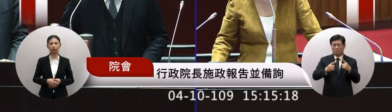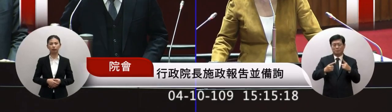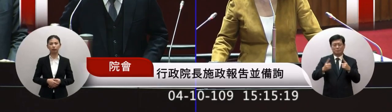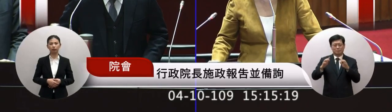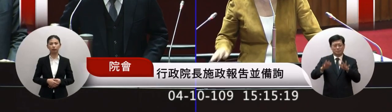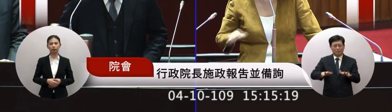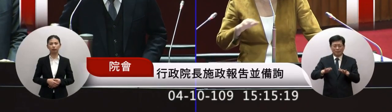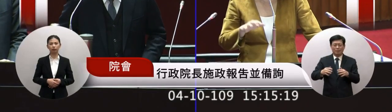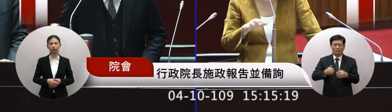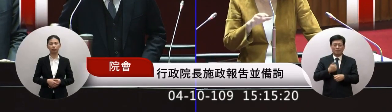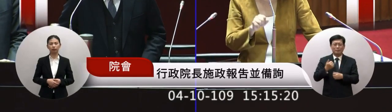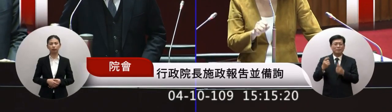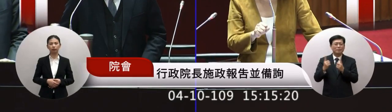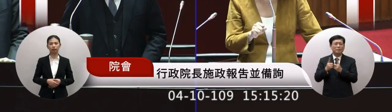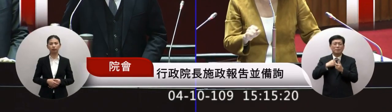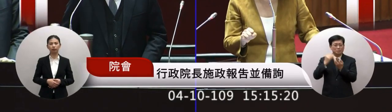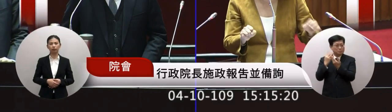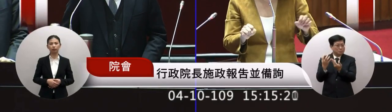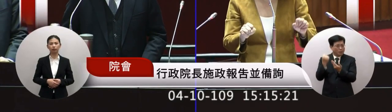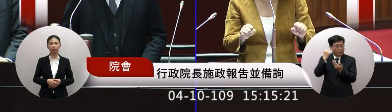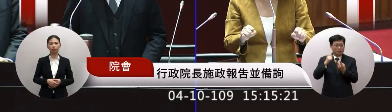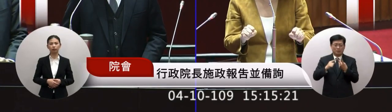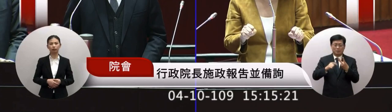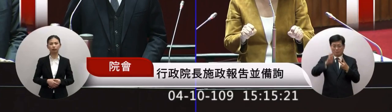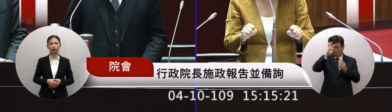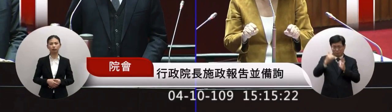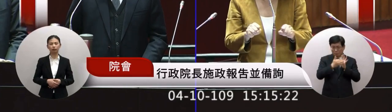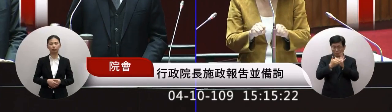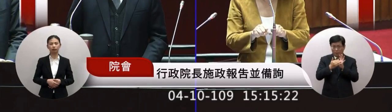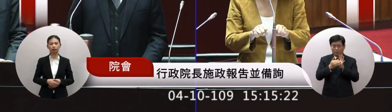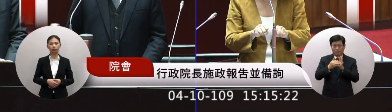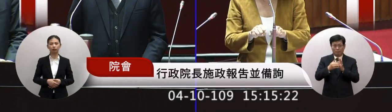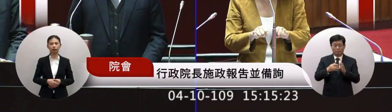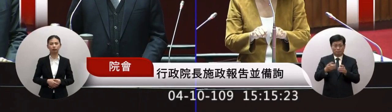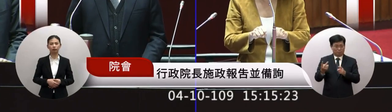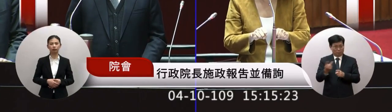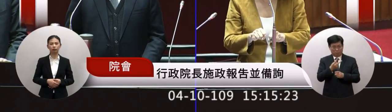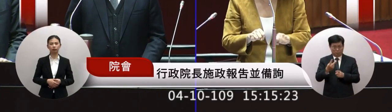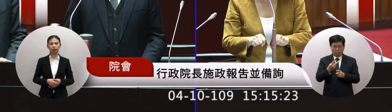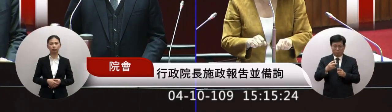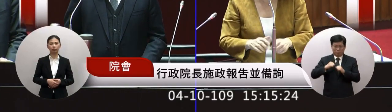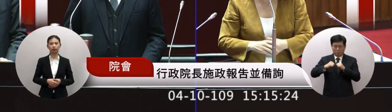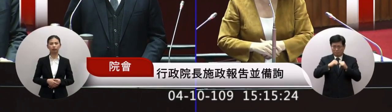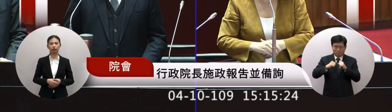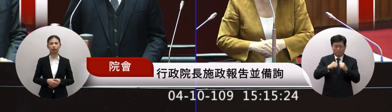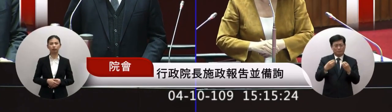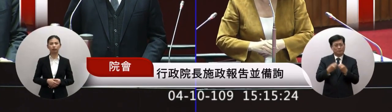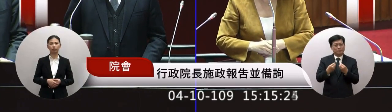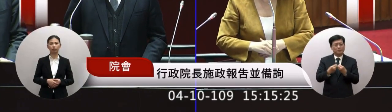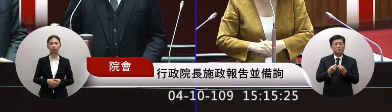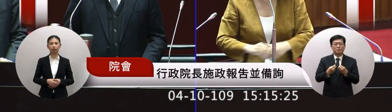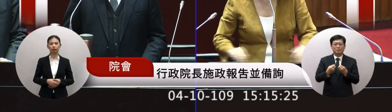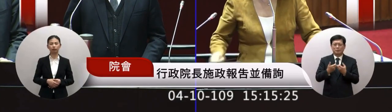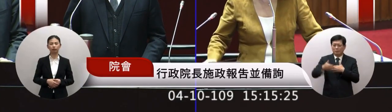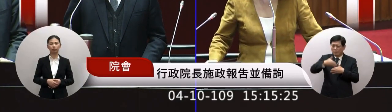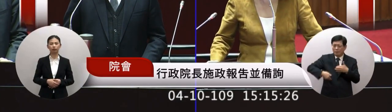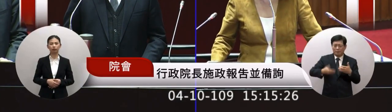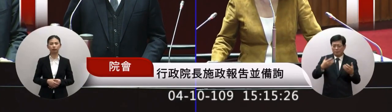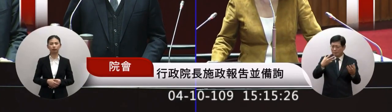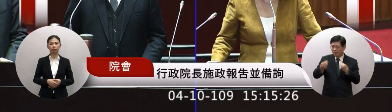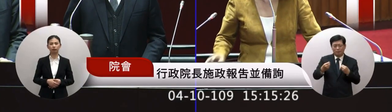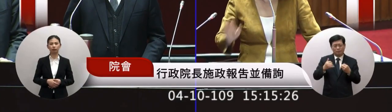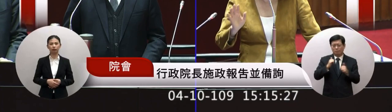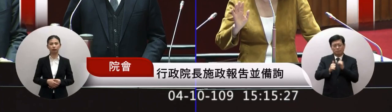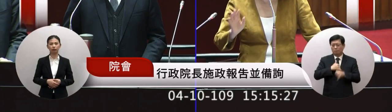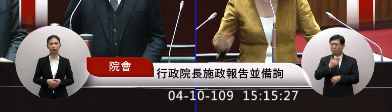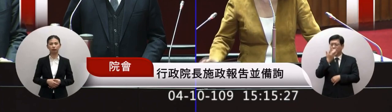现在呢，其实对于隐私权跟防疫的部分的这个彼此之间的分界点呢、啊、其实民众有很大的疑